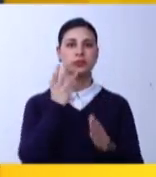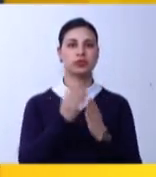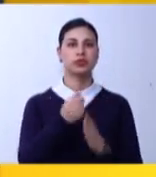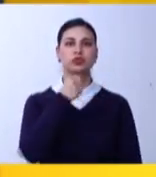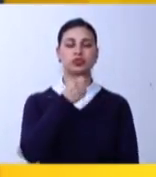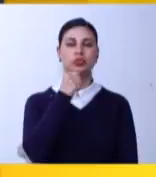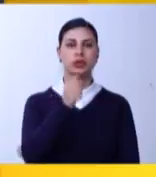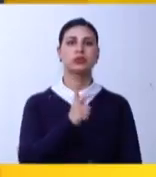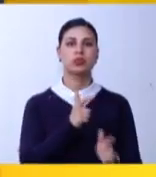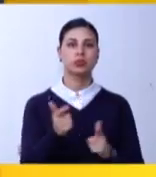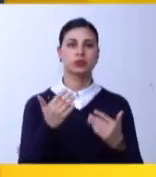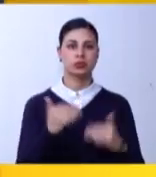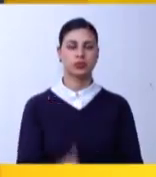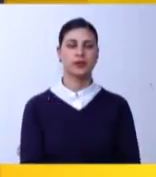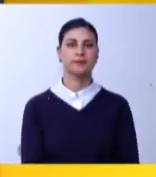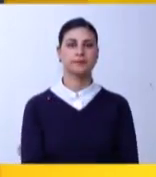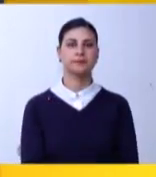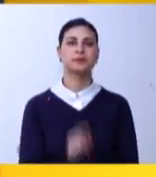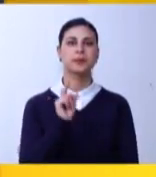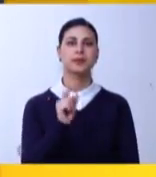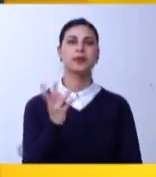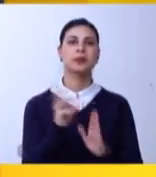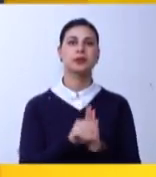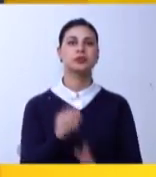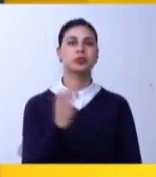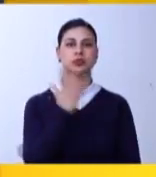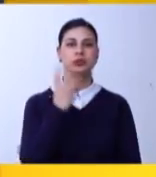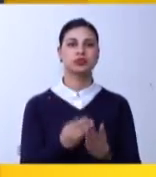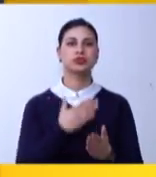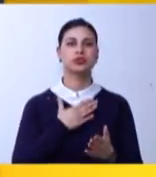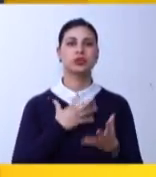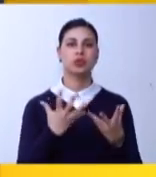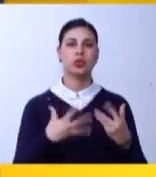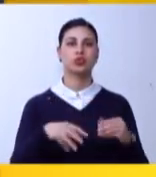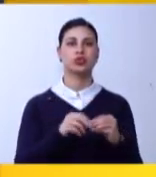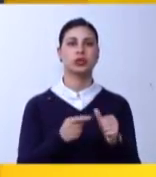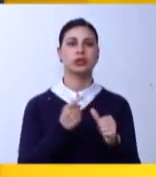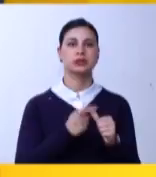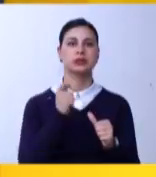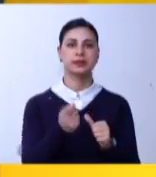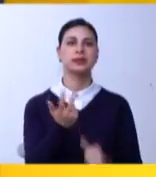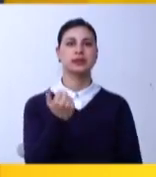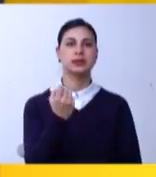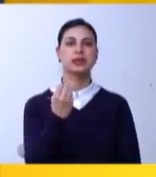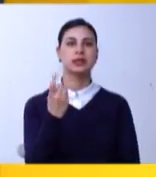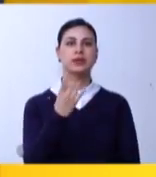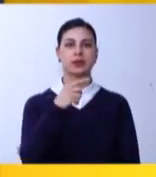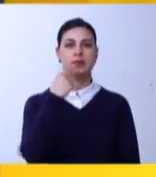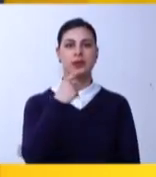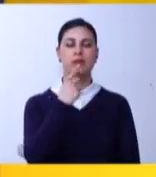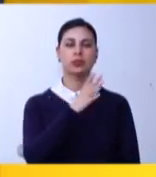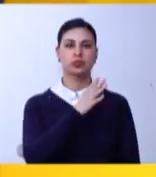ელენე პაპიაშვილმა მოამზადა იმ რუბრიკის ფარგლებში, რომელსაც ჩვენ ოჯახი დავარქვით, რომელიც რა თქმა უნდა კიდევ ერთხელ ხაზს